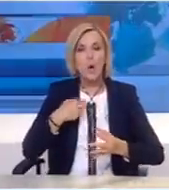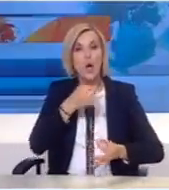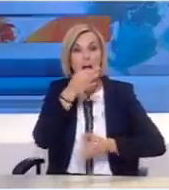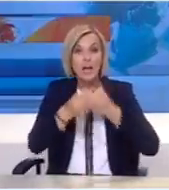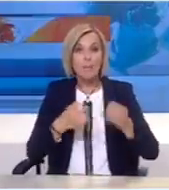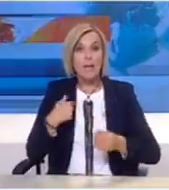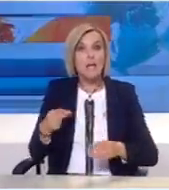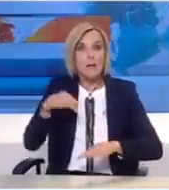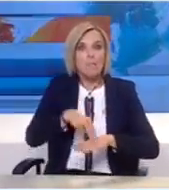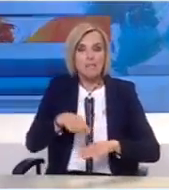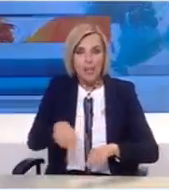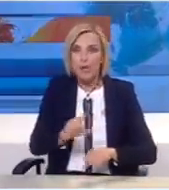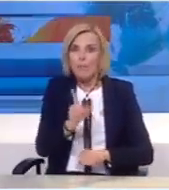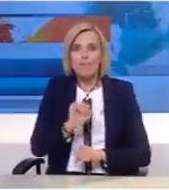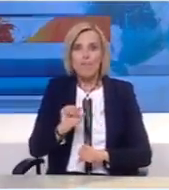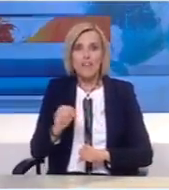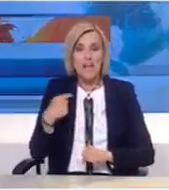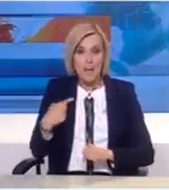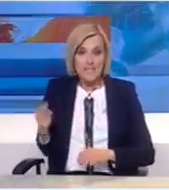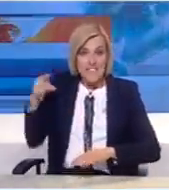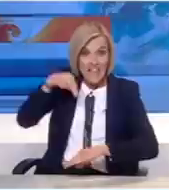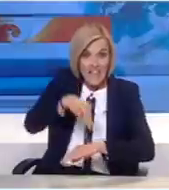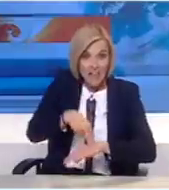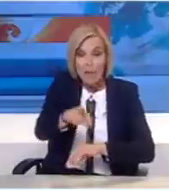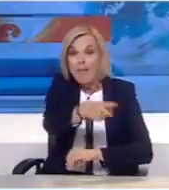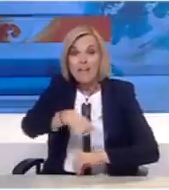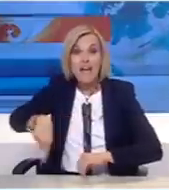λέω, είμαστε εδώ. Είμαστε για σας εδώ.